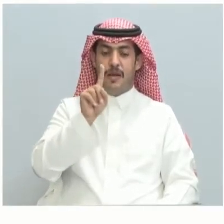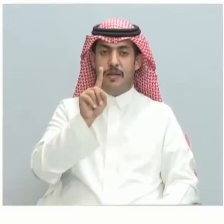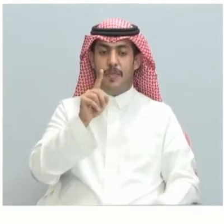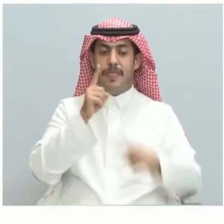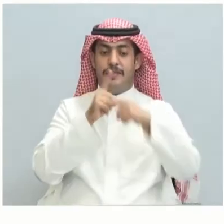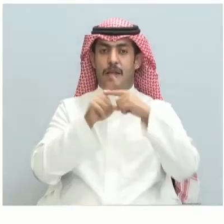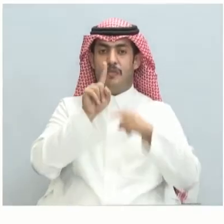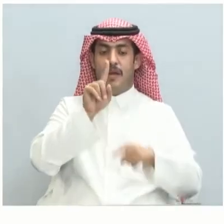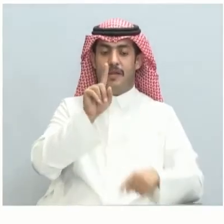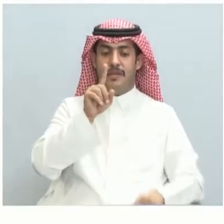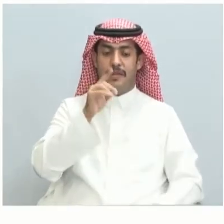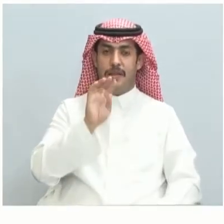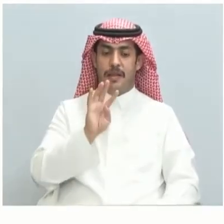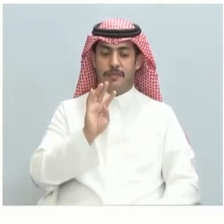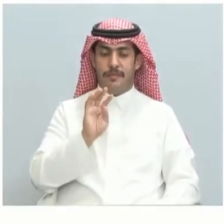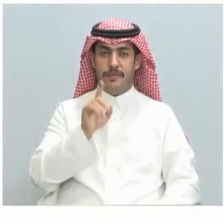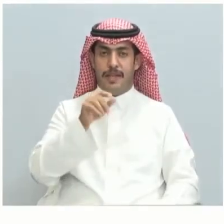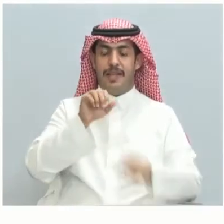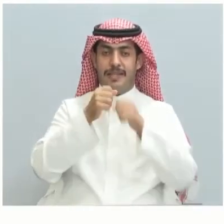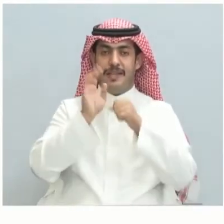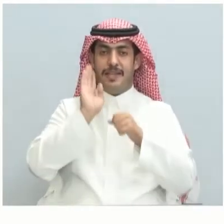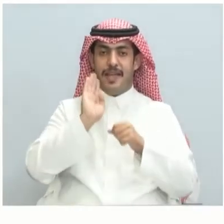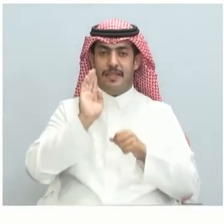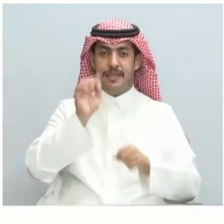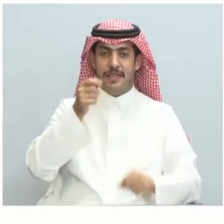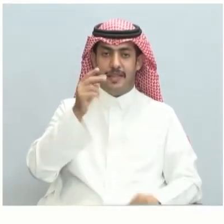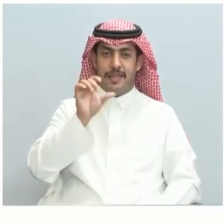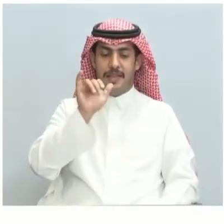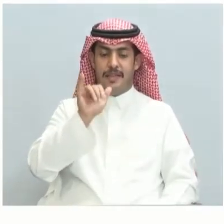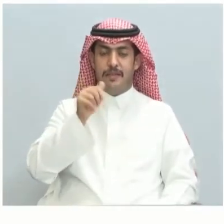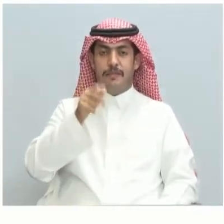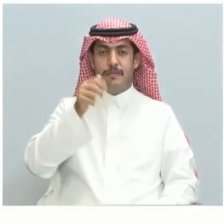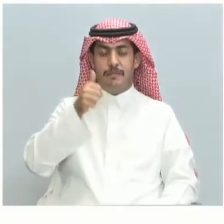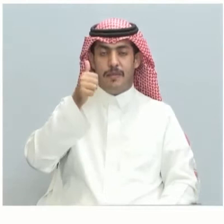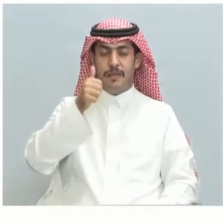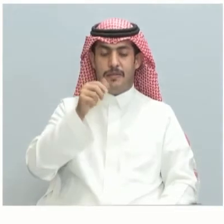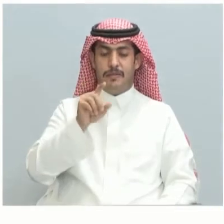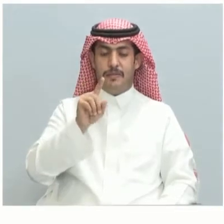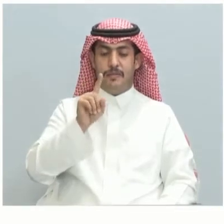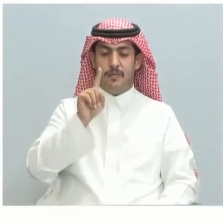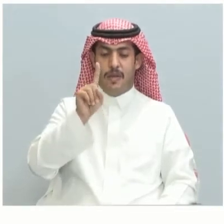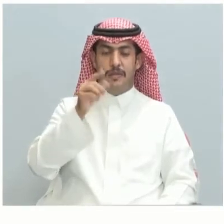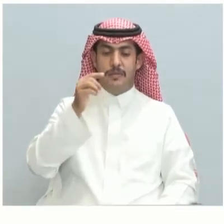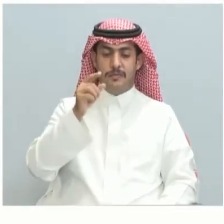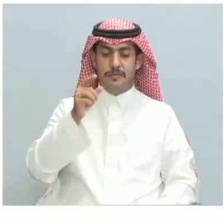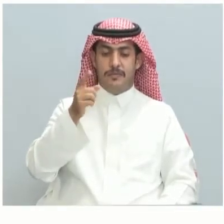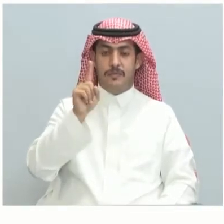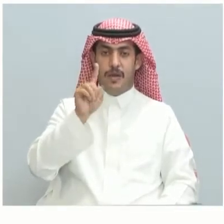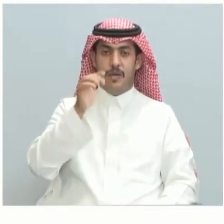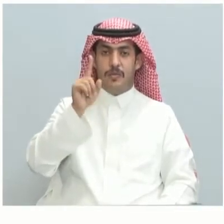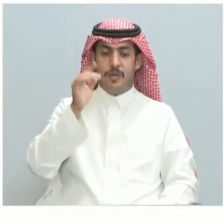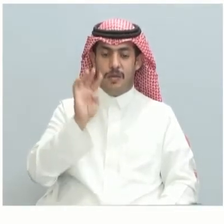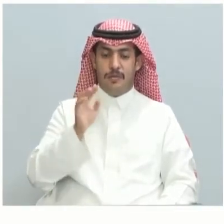العدد الكلي زائدا الكسر الاعتيادي لاحظ انه قد تم تمثيل واحد وربع وخمسه